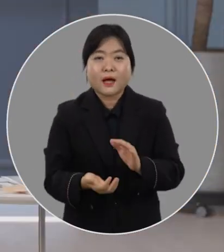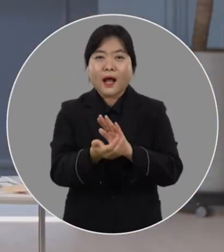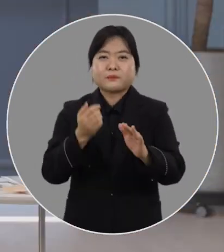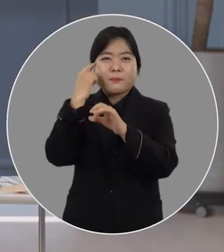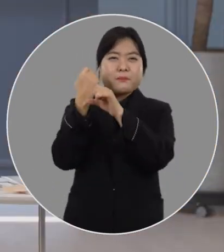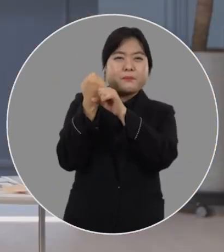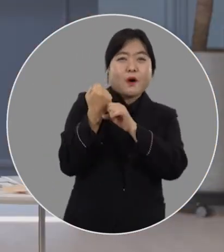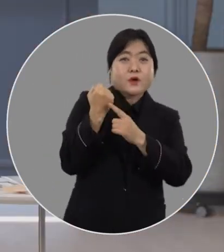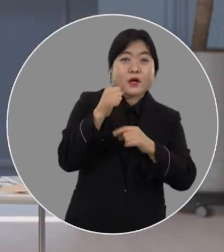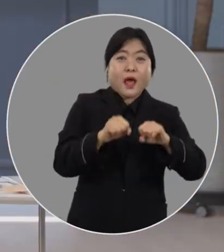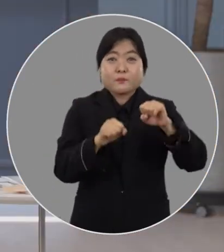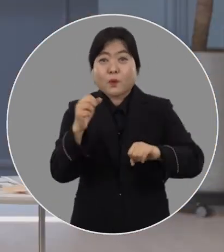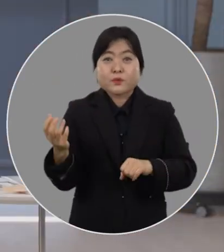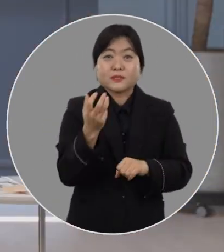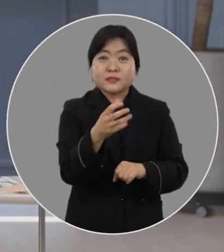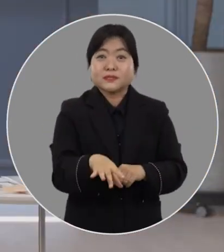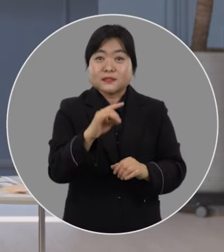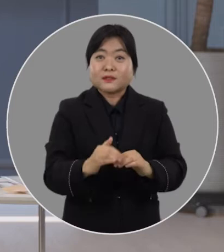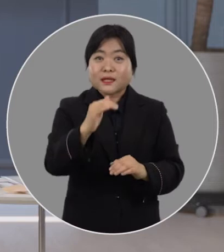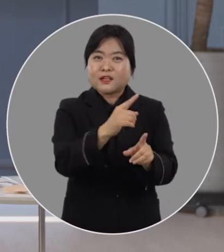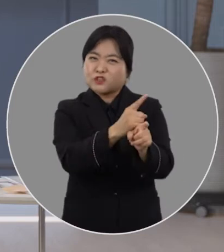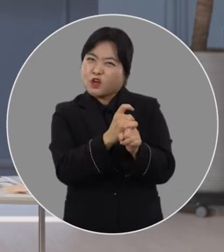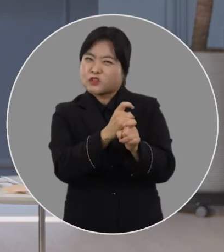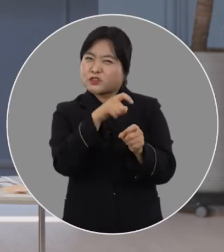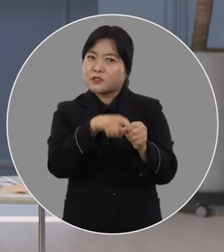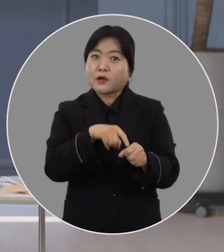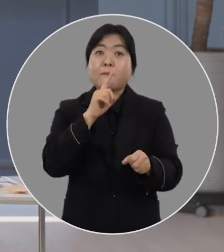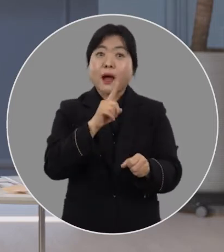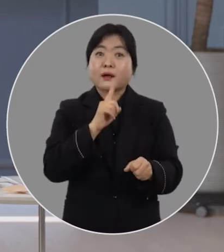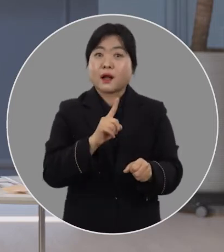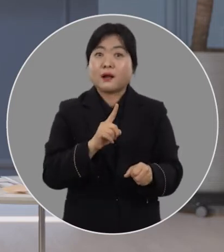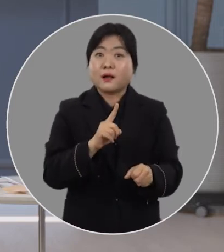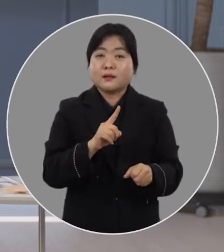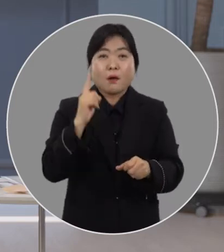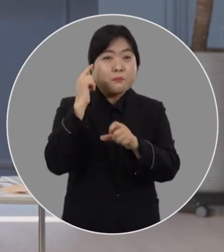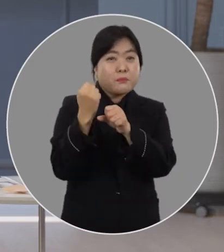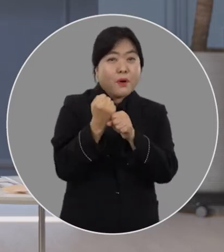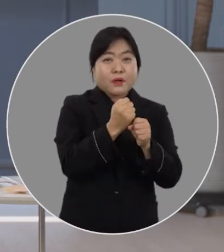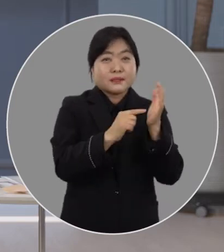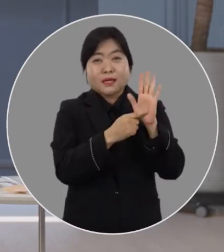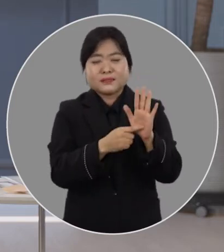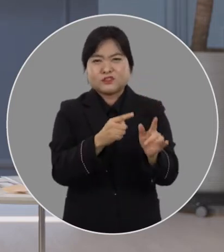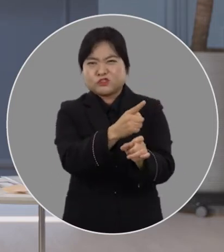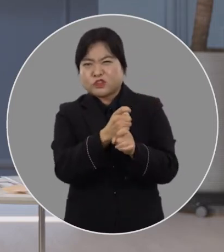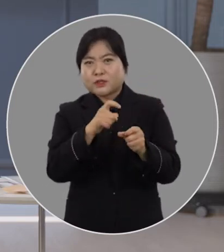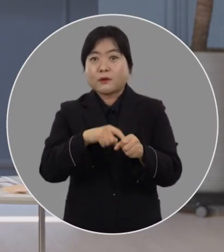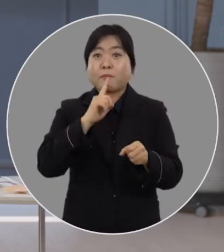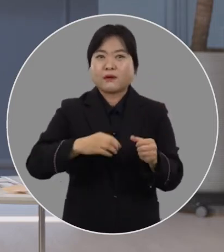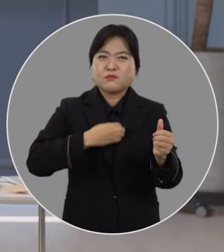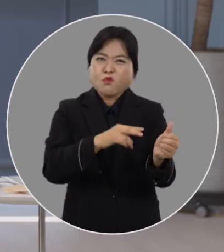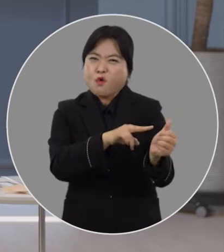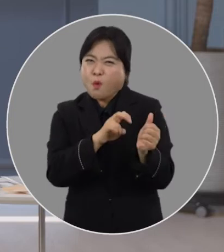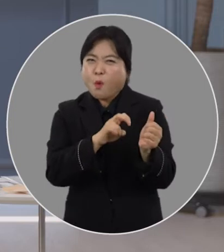앞서 편견이 행동으로 옮겨지는 첫 단계가 적대적인 말이라고 했는데요. 편견을 드러내는 적대적인 말은 혐오